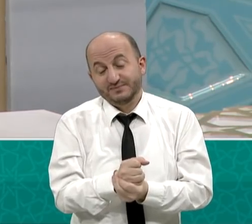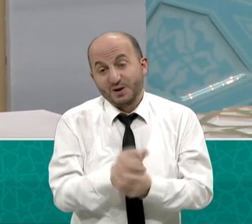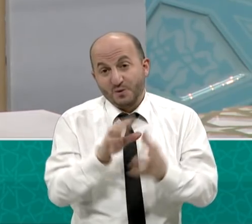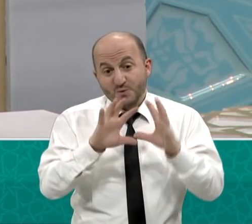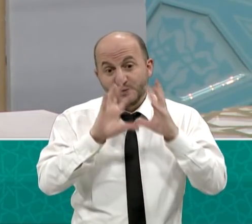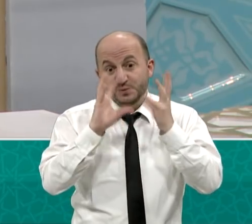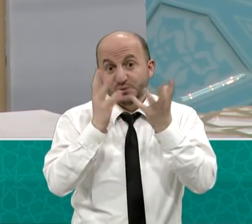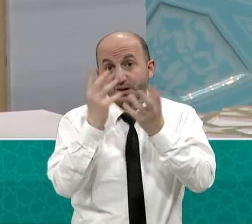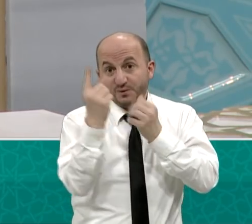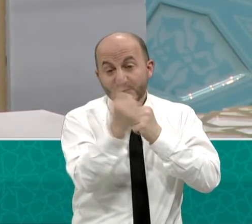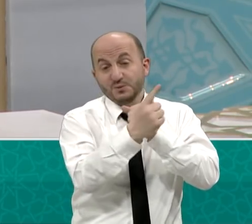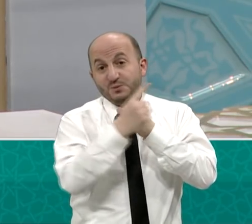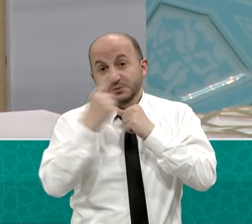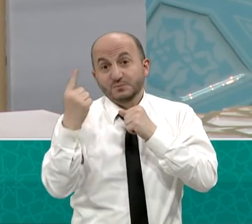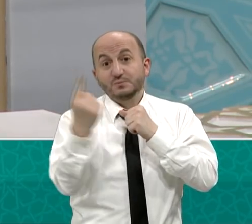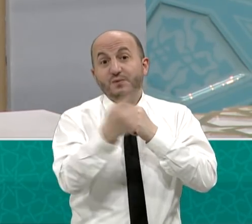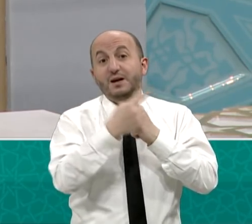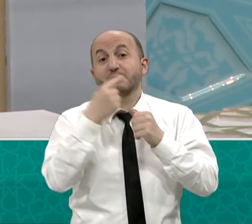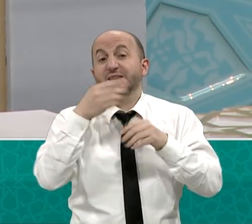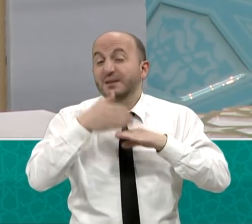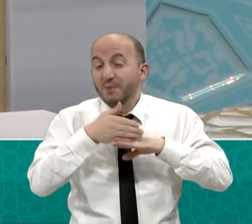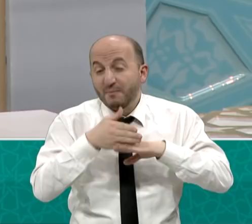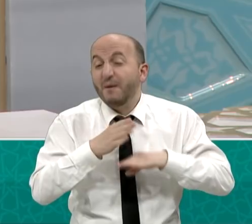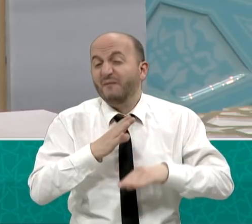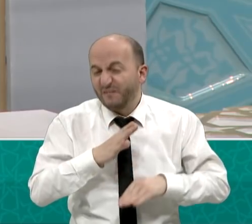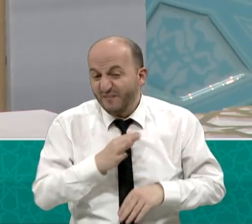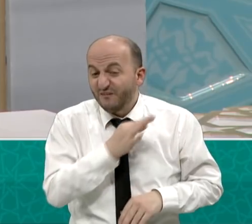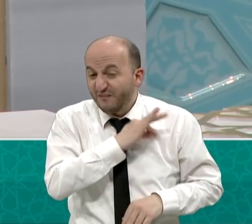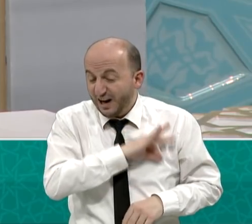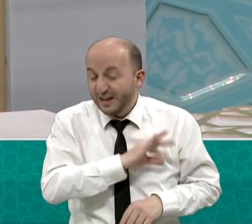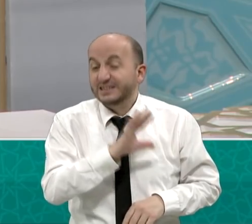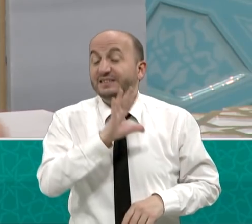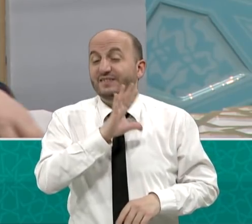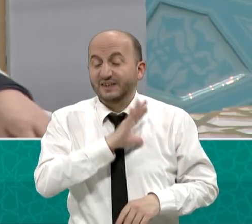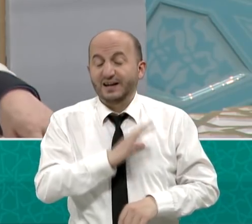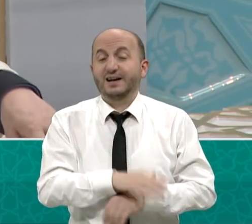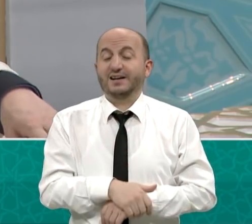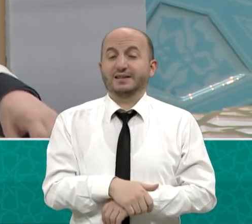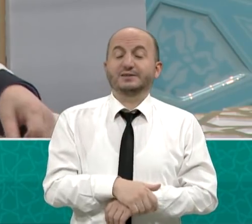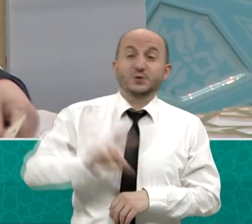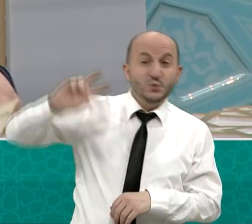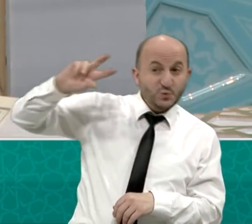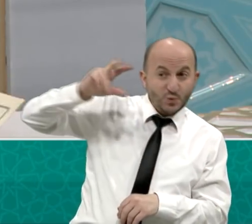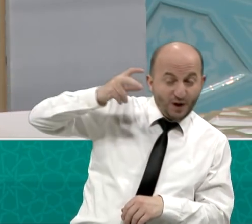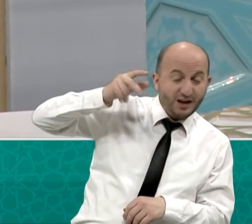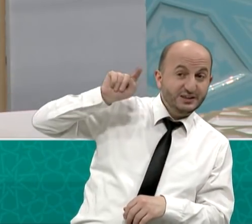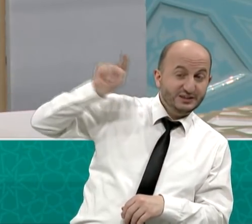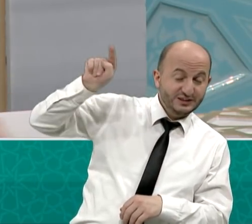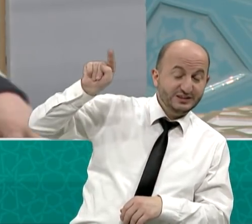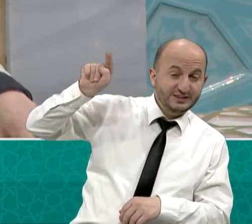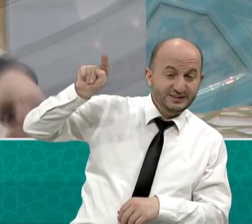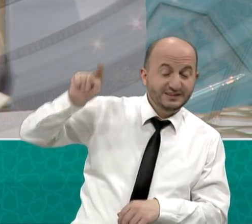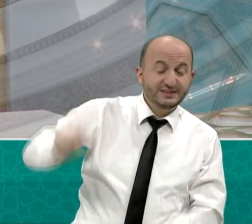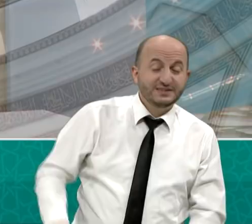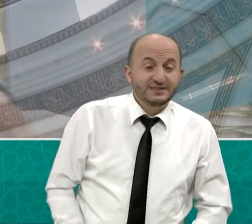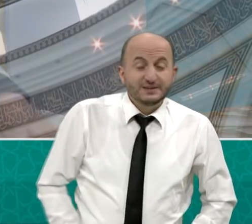bu dünyanın maksatlı döndüğünü, hikmete uygun hareket ettiğini, güneşin hakeza ve şemsu